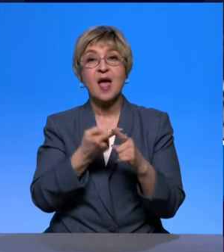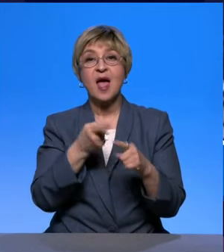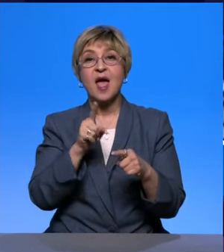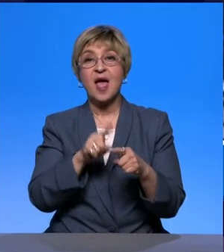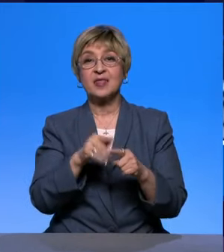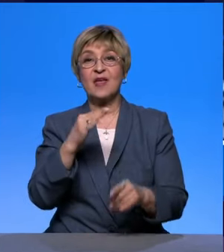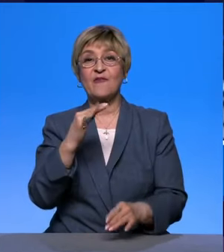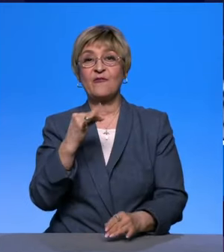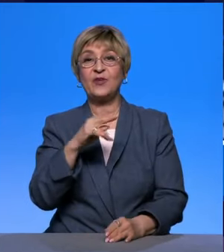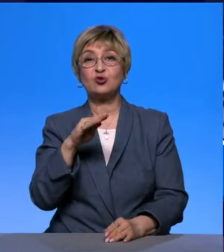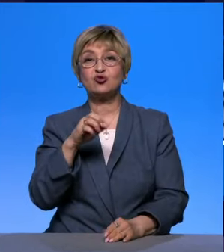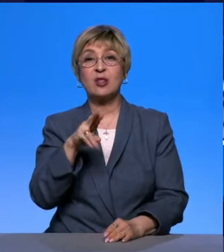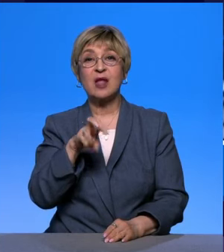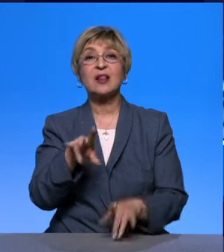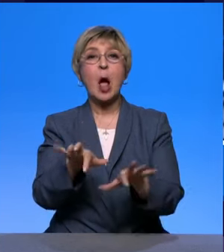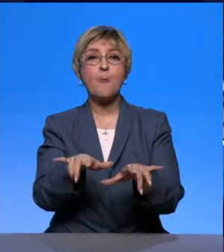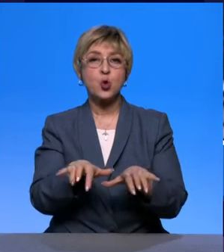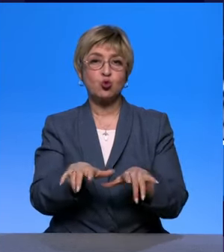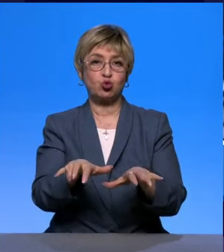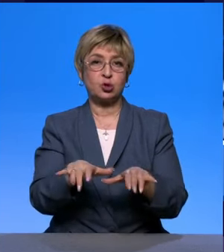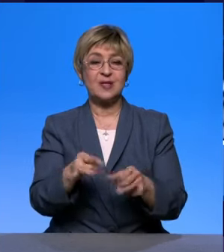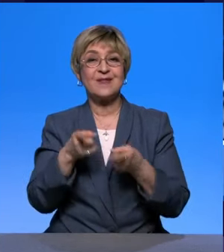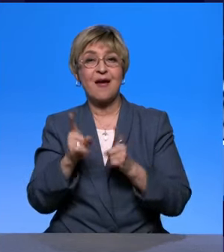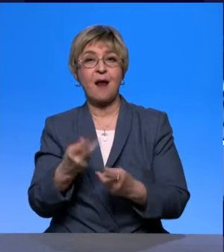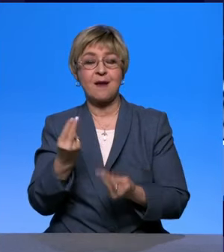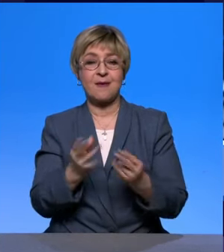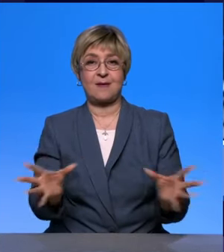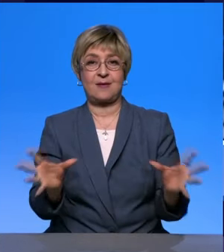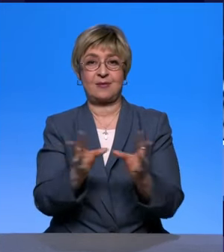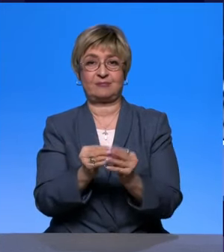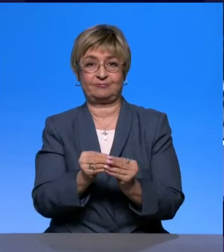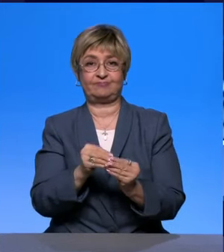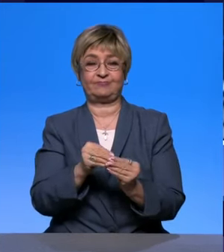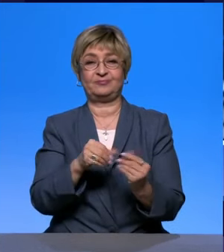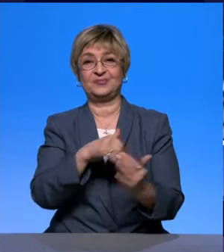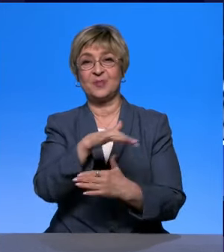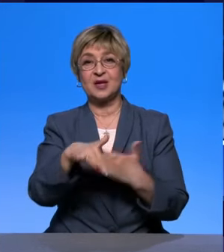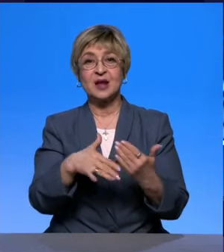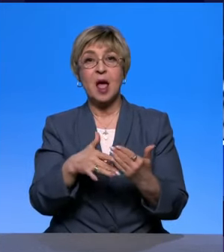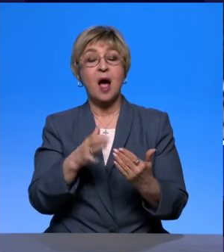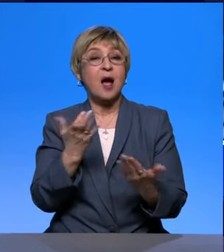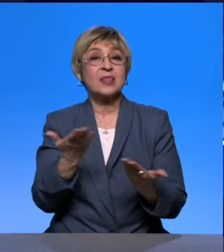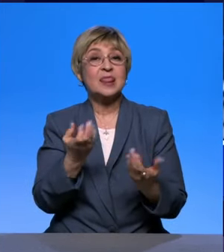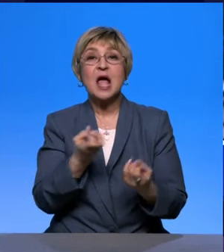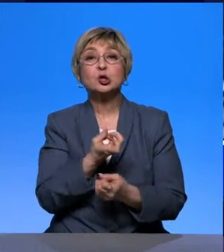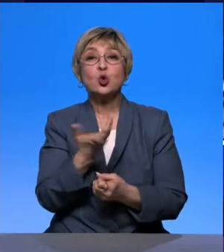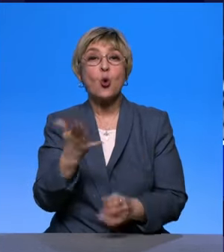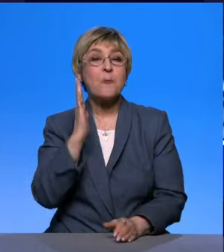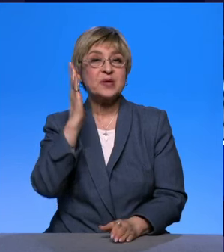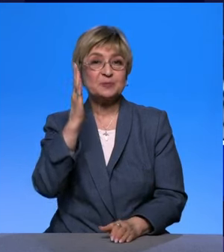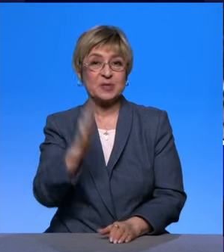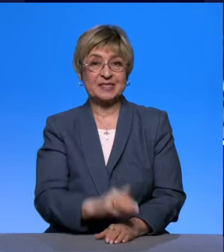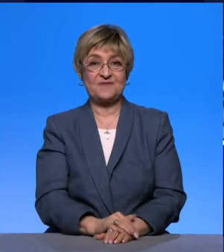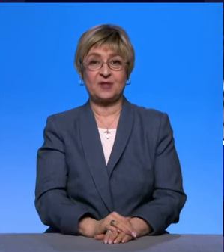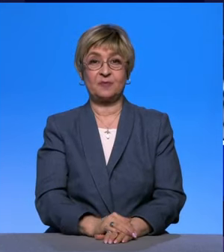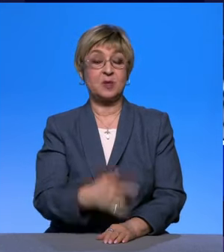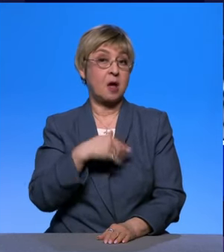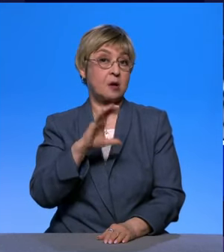фиджитал-игры, насколько это перспективное вообще, ну, так скажем? Да. Я, в принципе, с